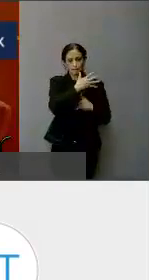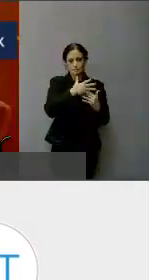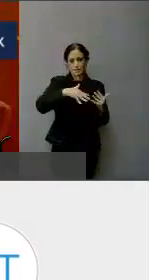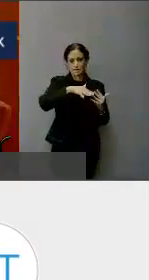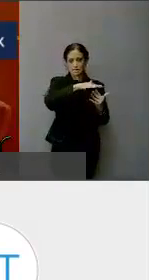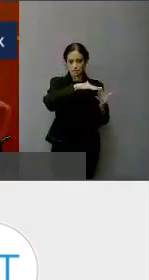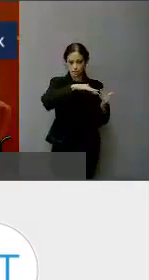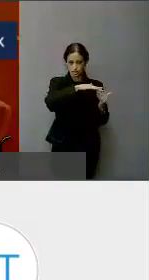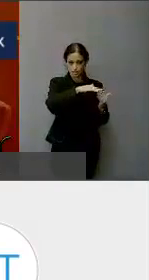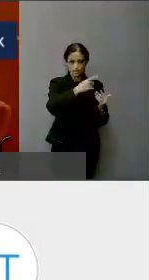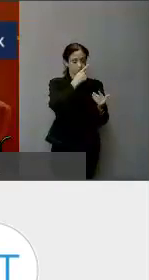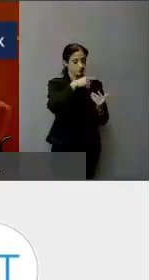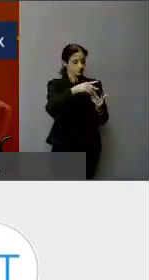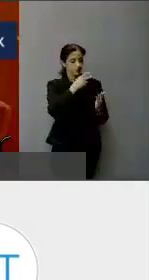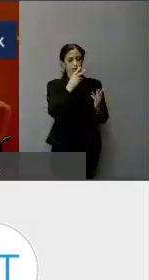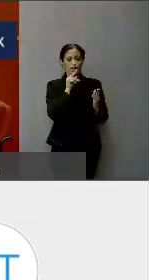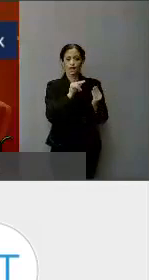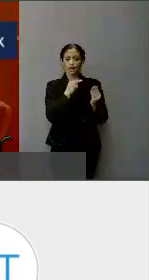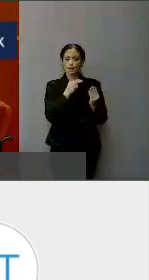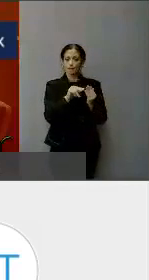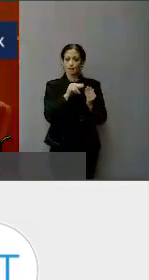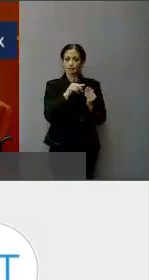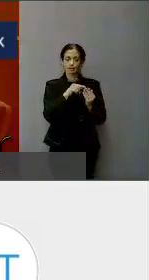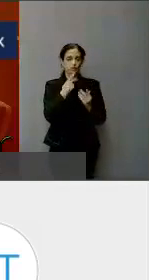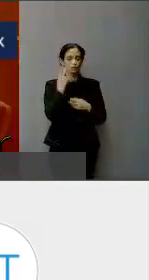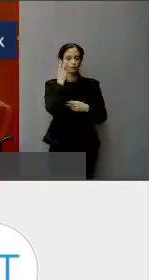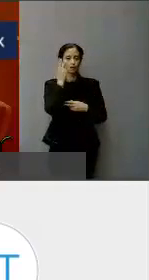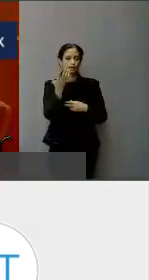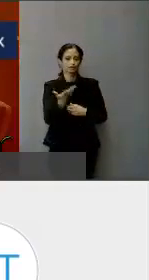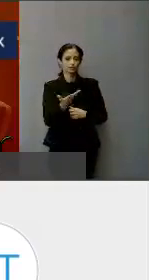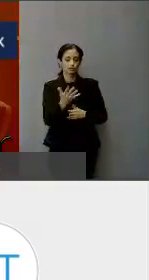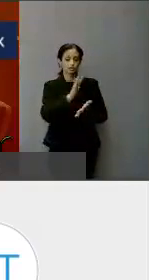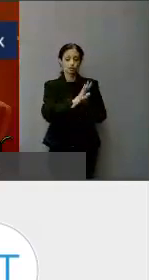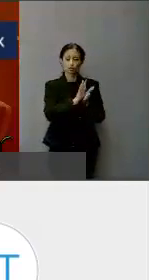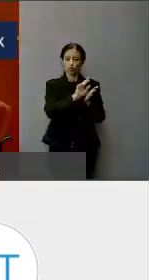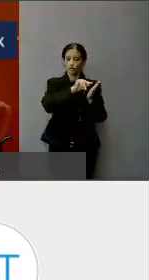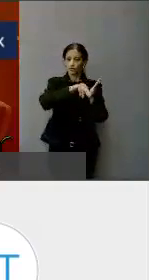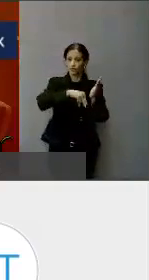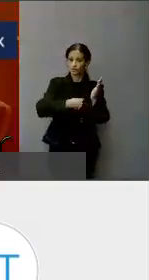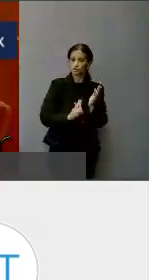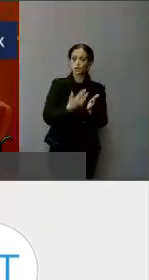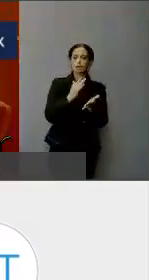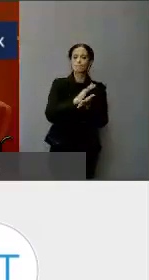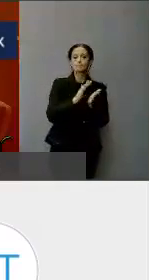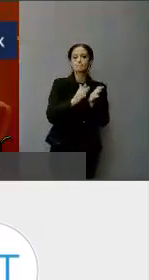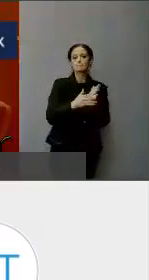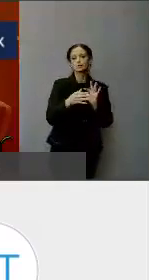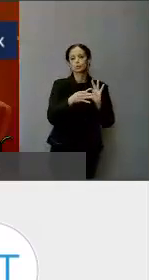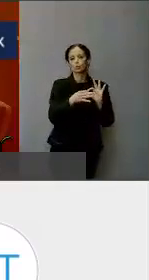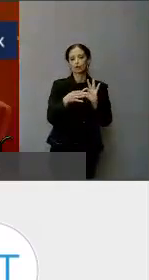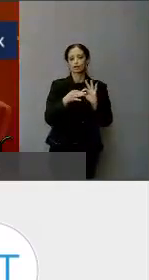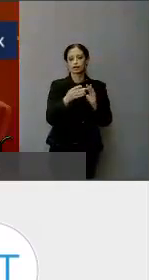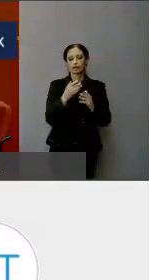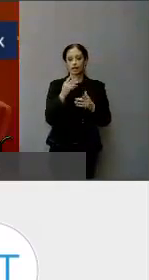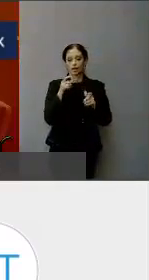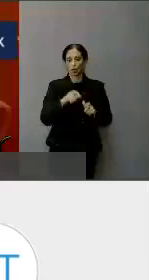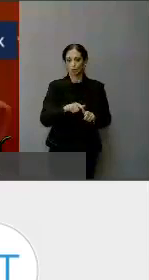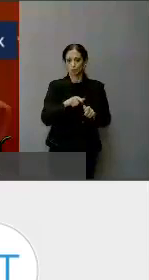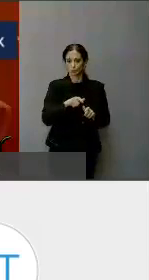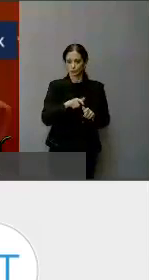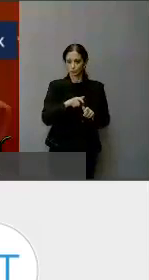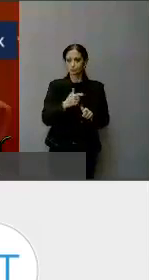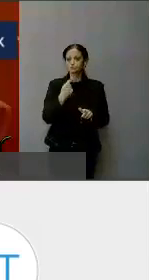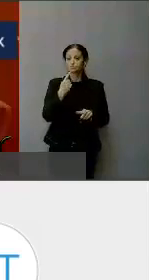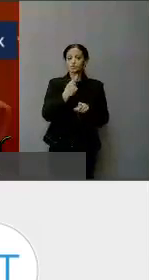con questo emendamento la convenzione è pato unilaterale d'obbligo dovrà essere